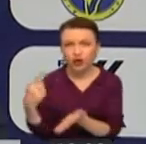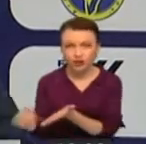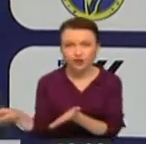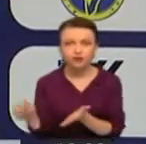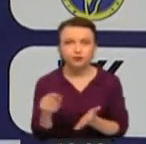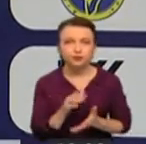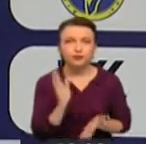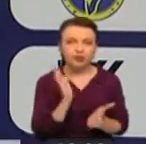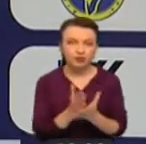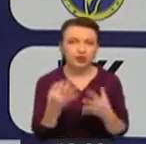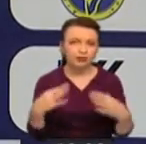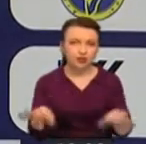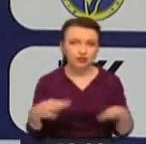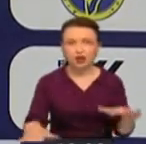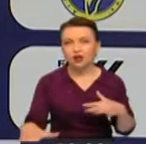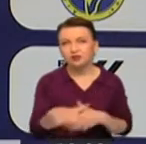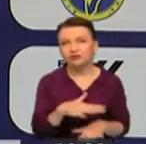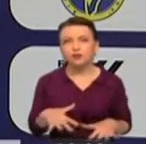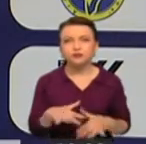имея пространство и,